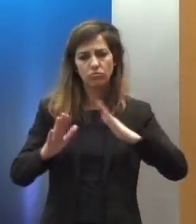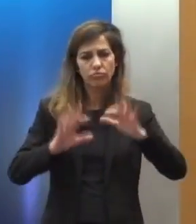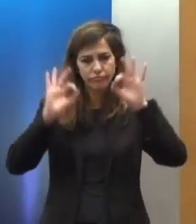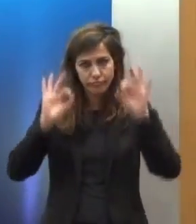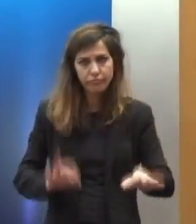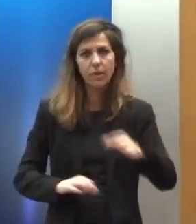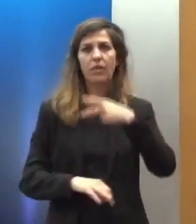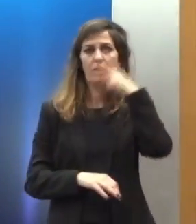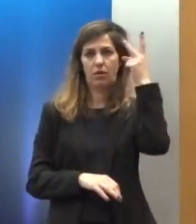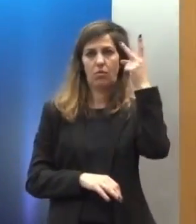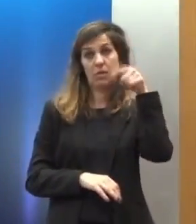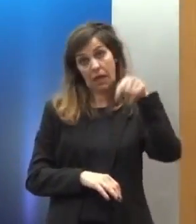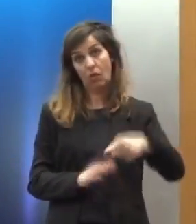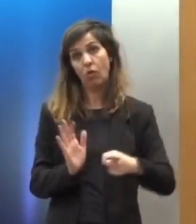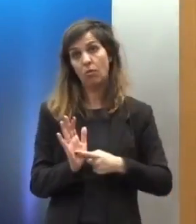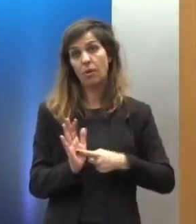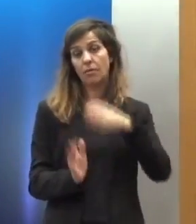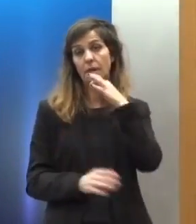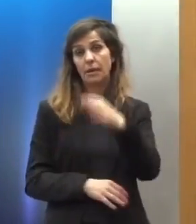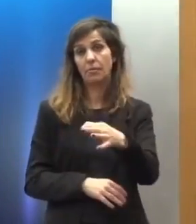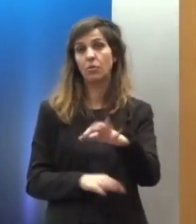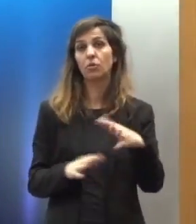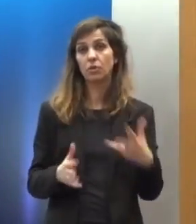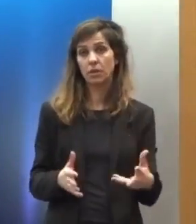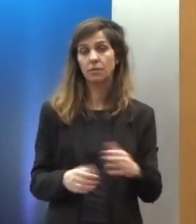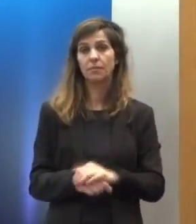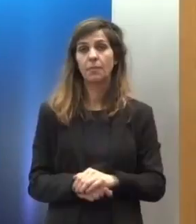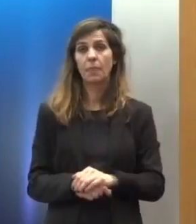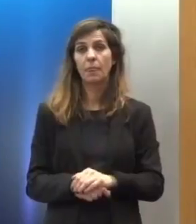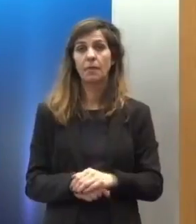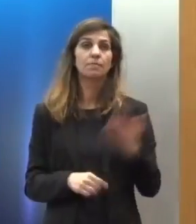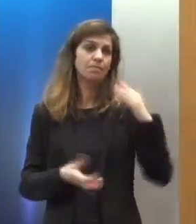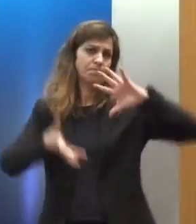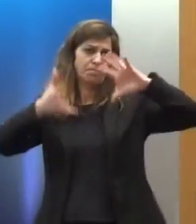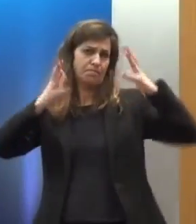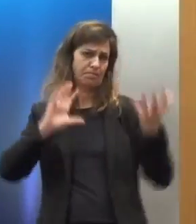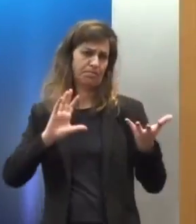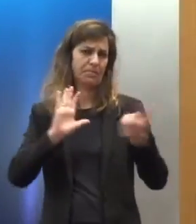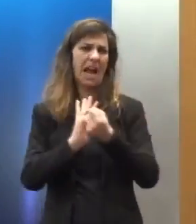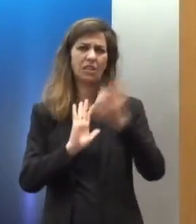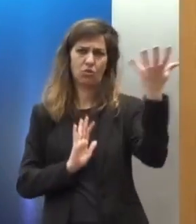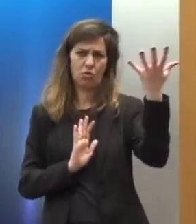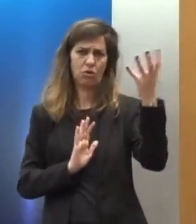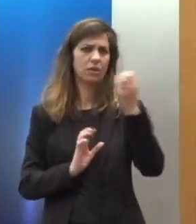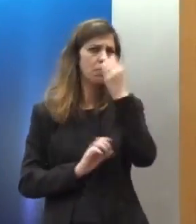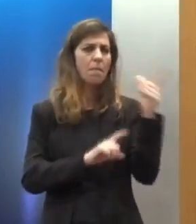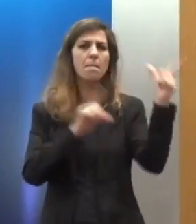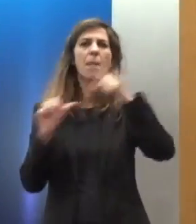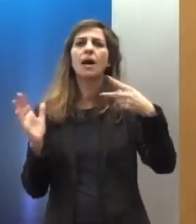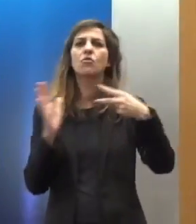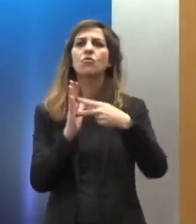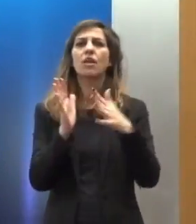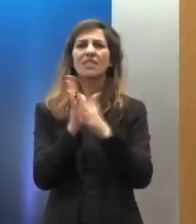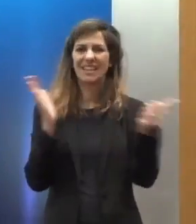να αναφέρουμε, και είναι στοιχείο αυτό, ότι κατά την τελευταία οικουμενική περιοδική αξιολόγησή της, το Μάιο του